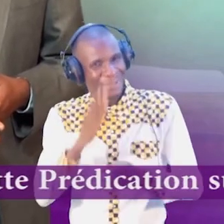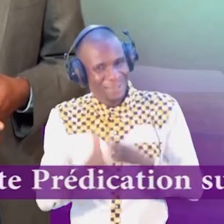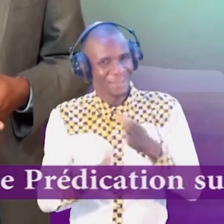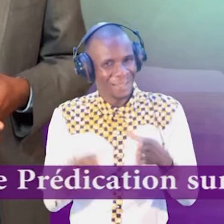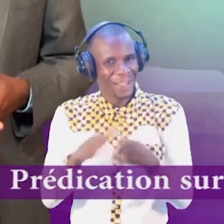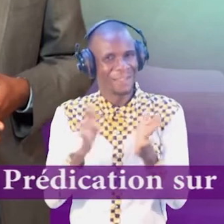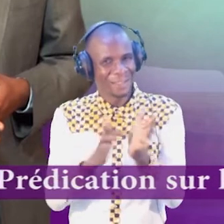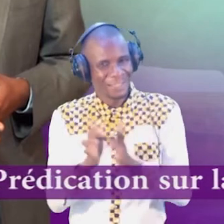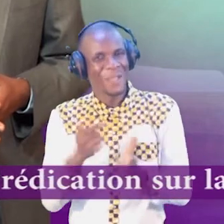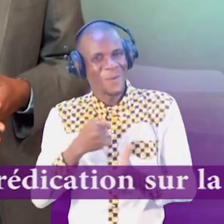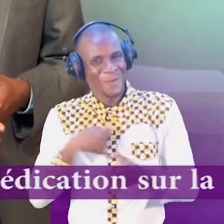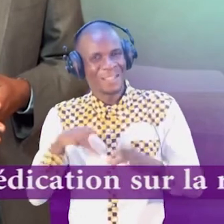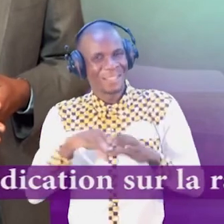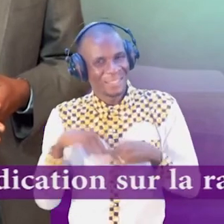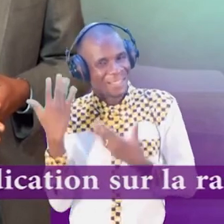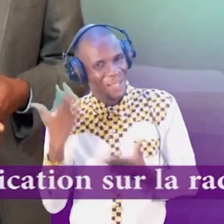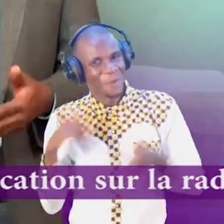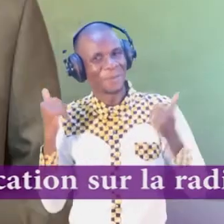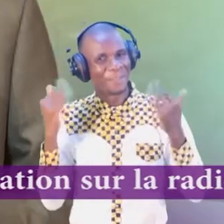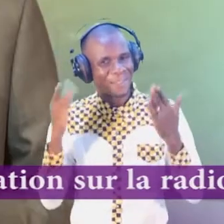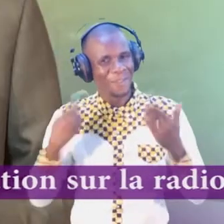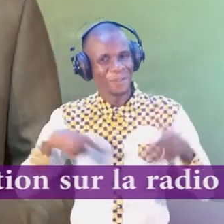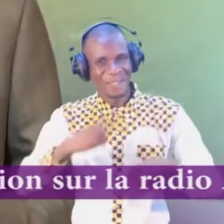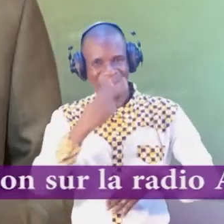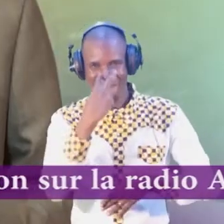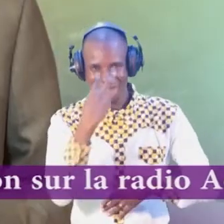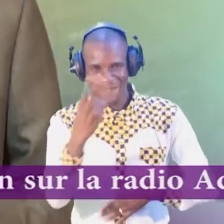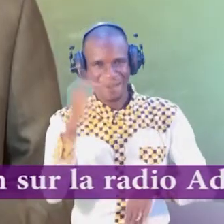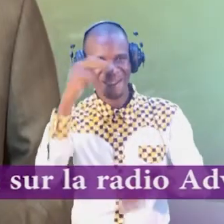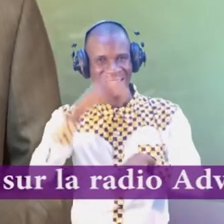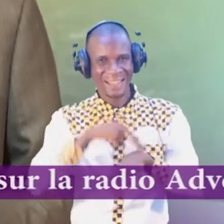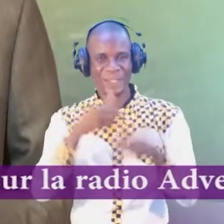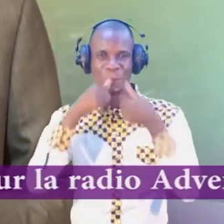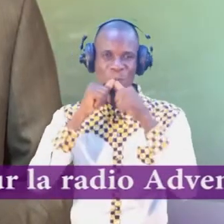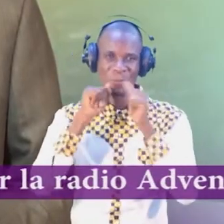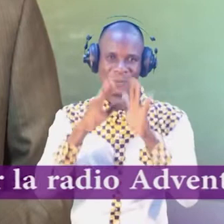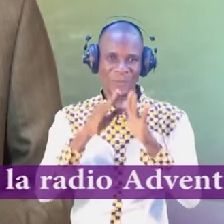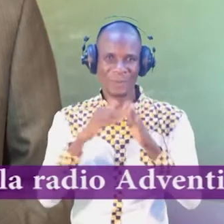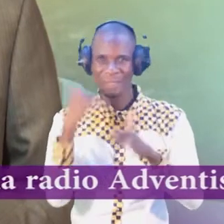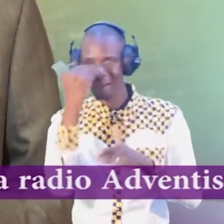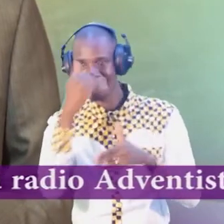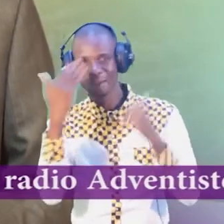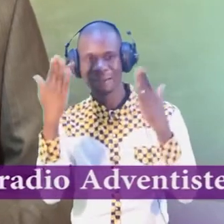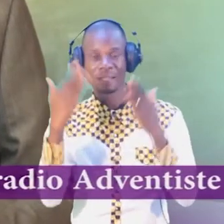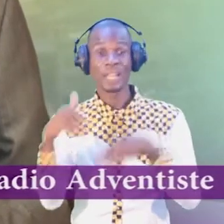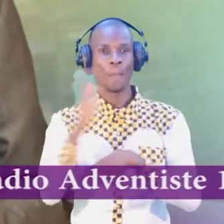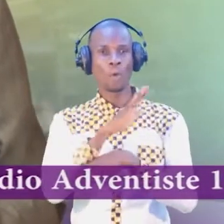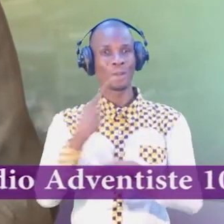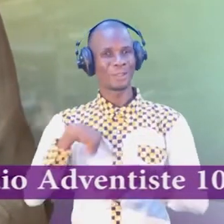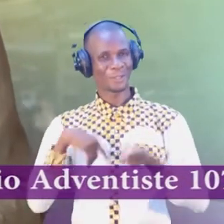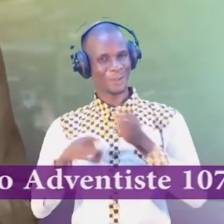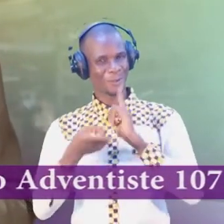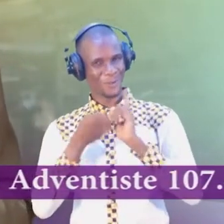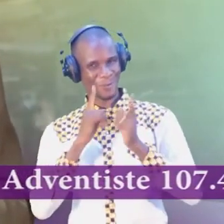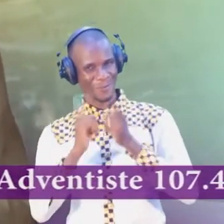na yo asala musala na ekati na biso mpe asunga biso kobongwa na kombo na Yesu Kristo. Tobonde liboye. Amen.